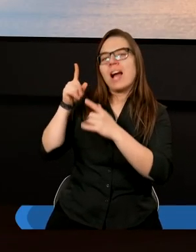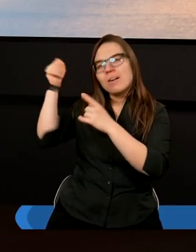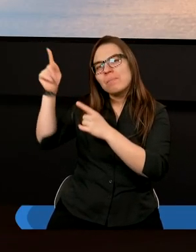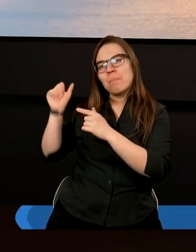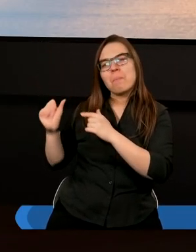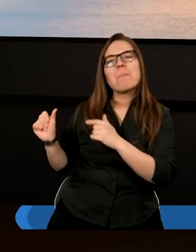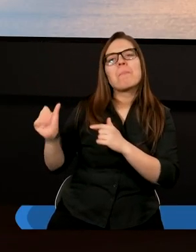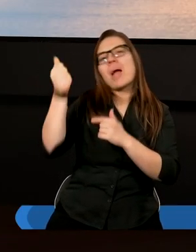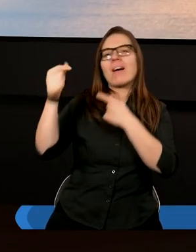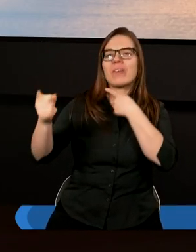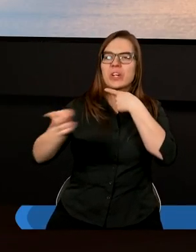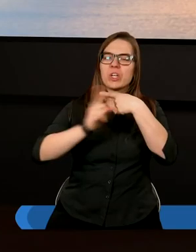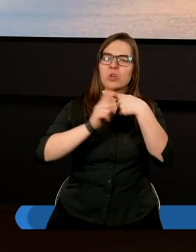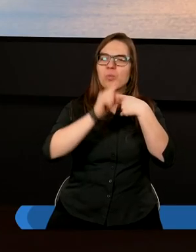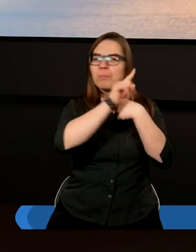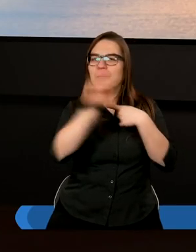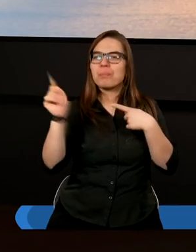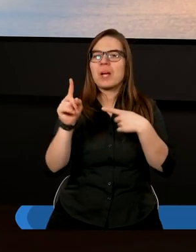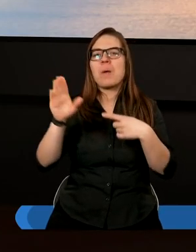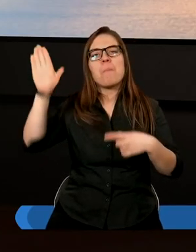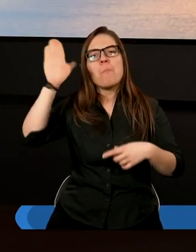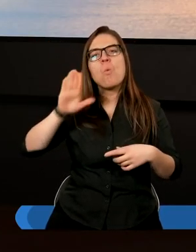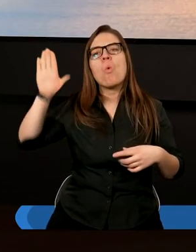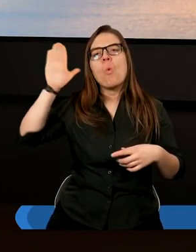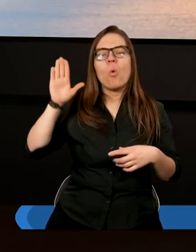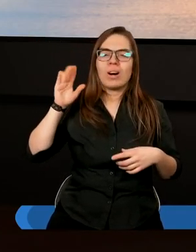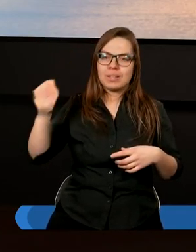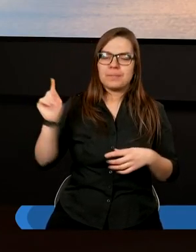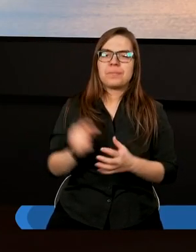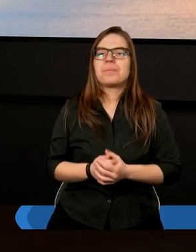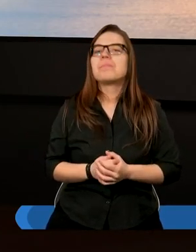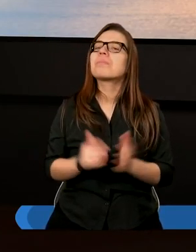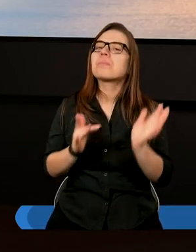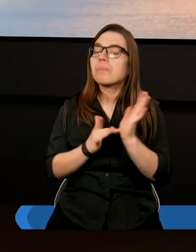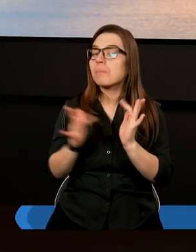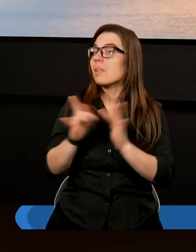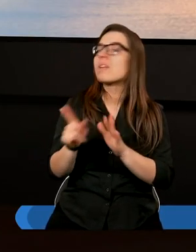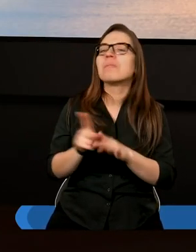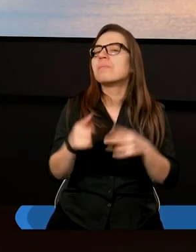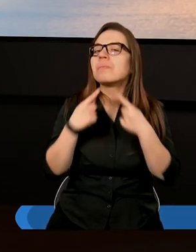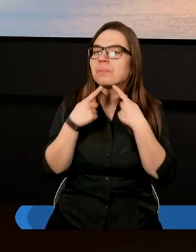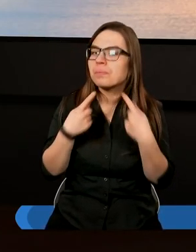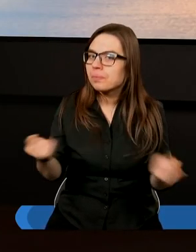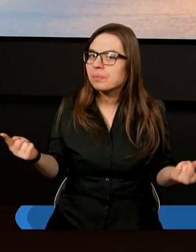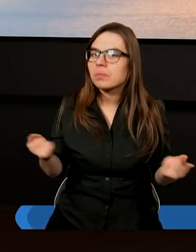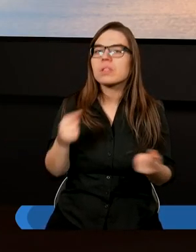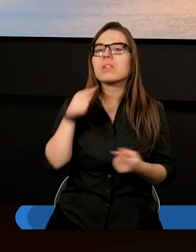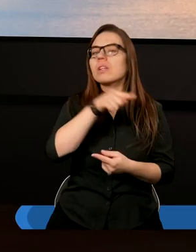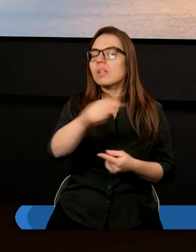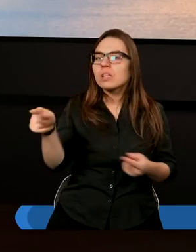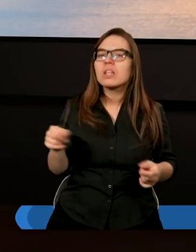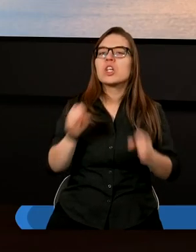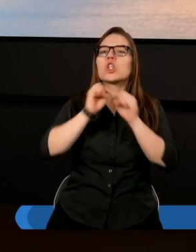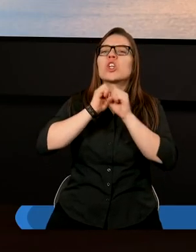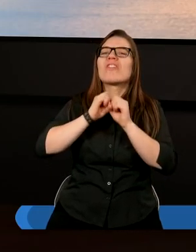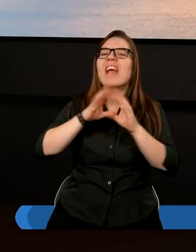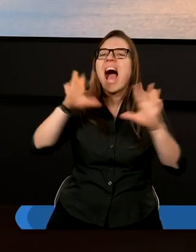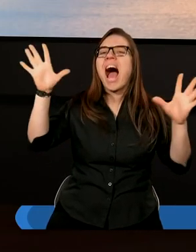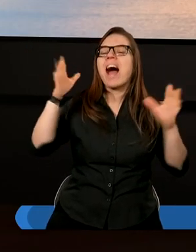Jest tu bardzo ładnie podkreślone, to i Chrystus powiedział, że tak niechaj świeci